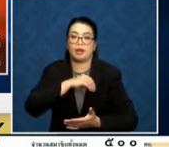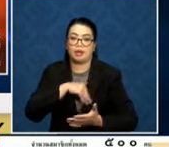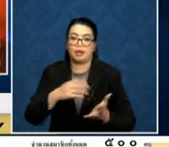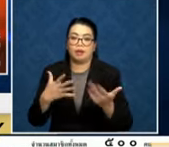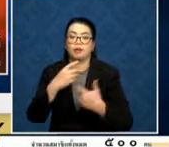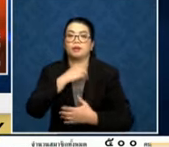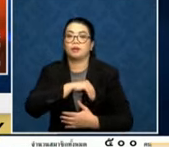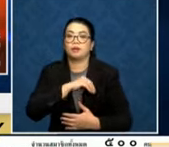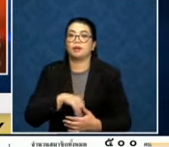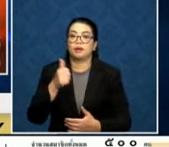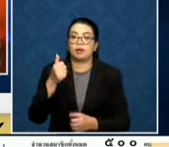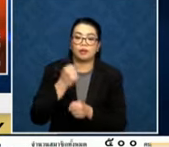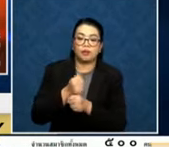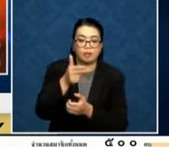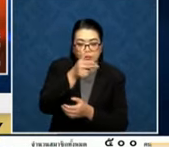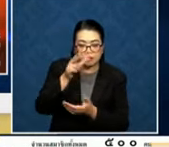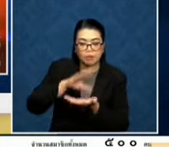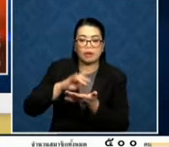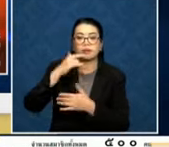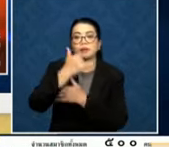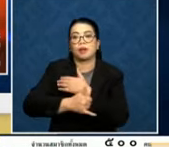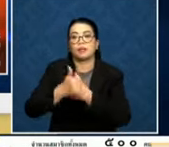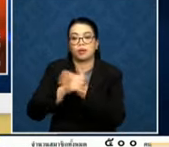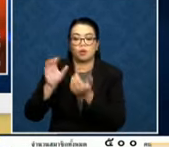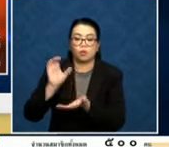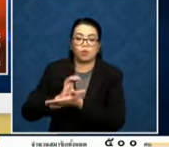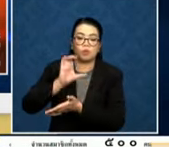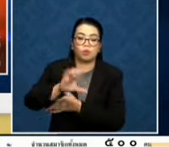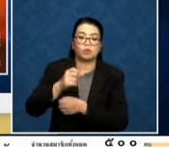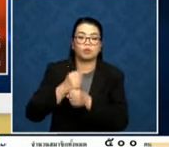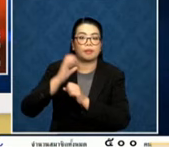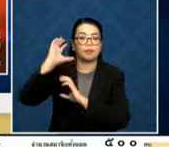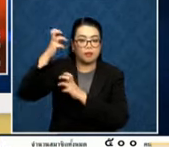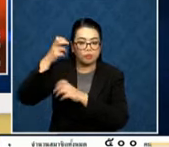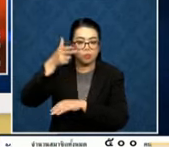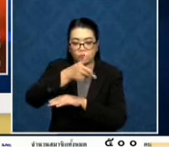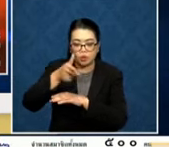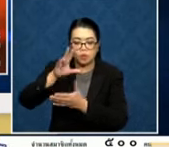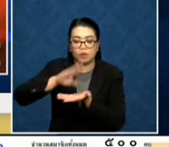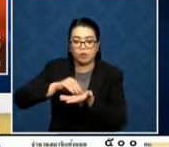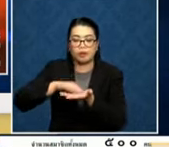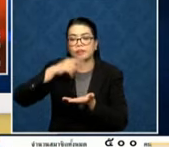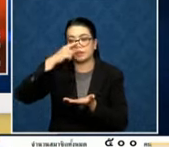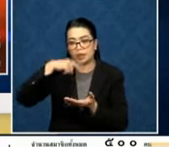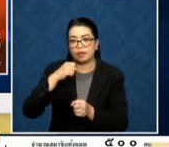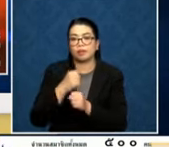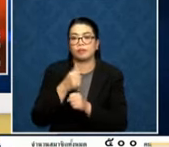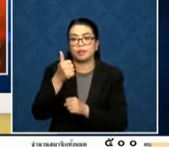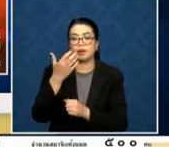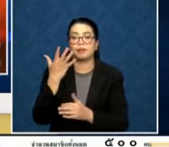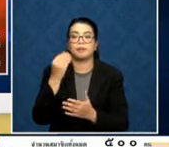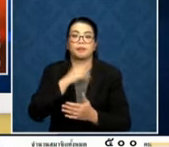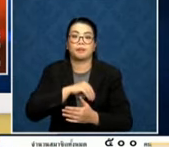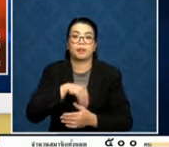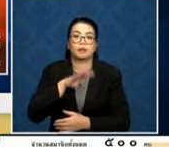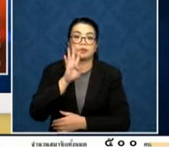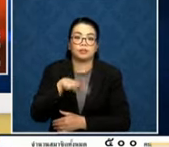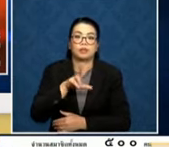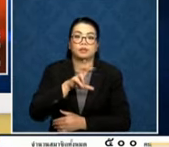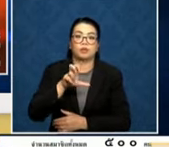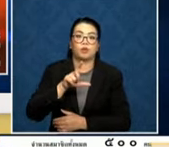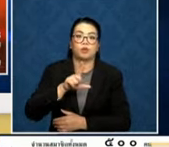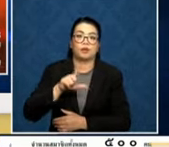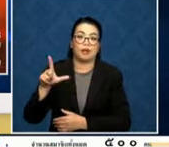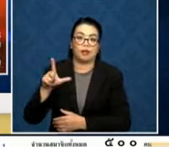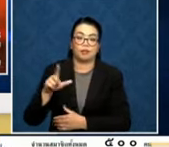มานะครับจากการที่เรามีภาพยนตร์ต่างประเทศมาถ่ายทำในไทยเนี่ยนะครับมากถึง 4,300ล้านบาทครับ